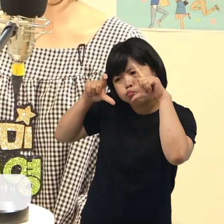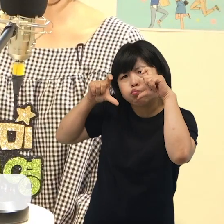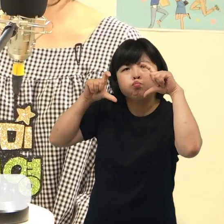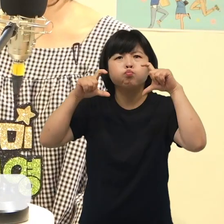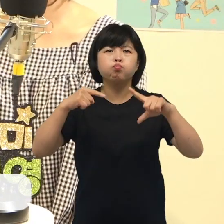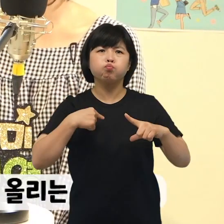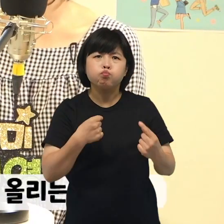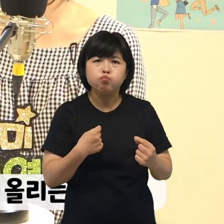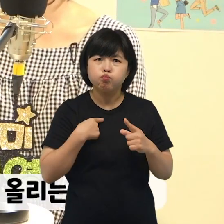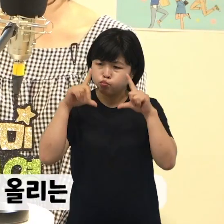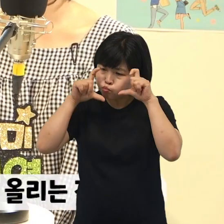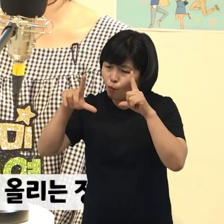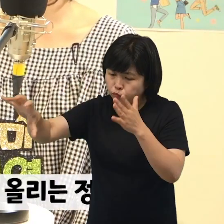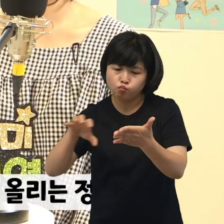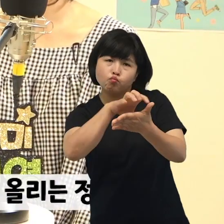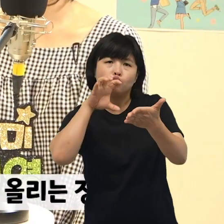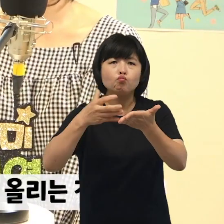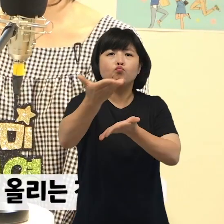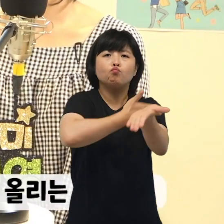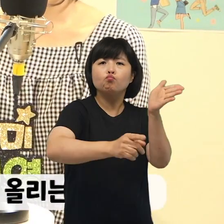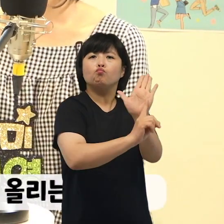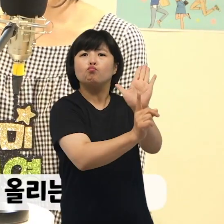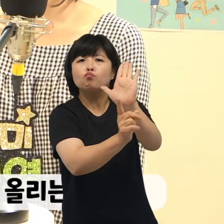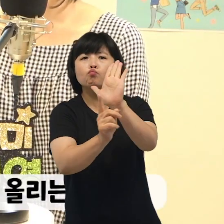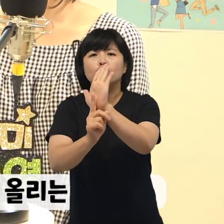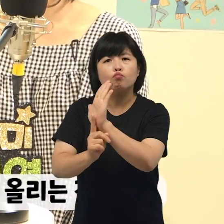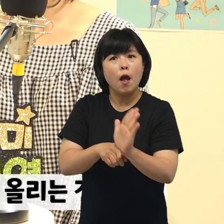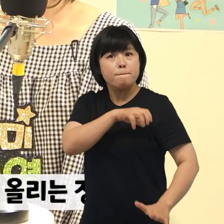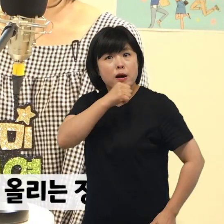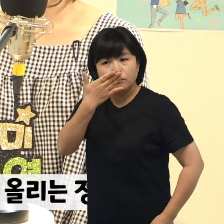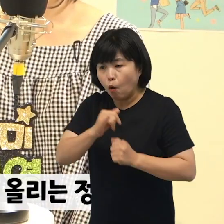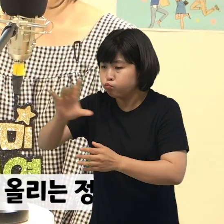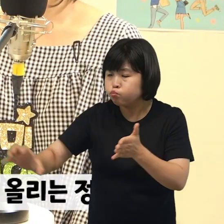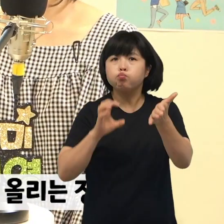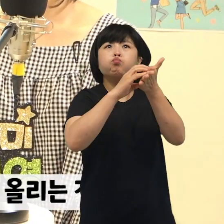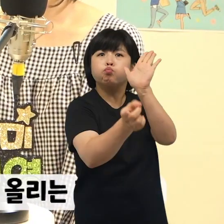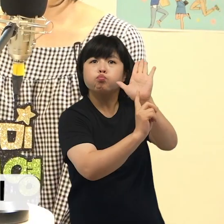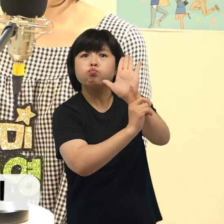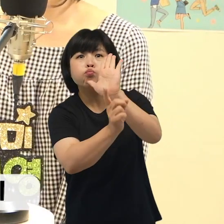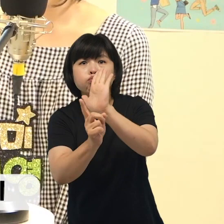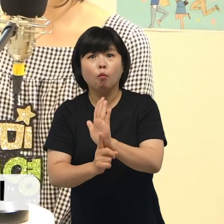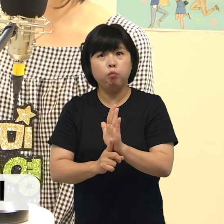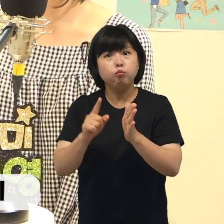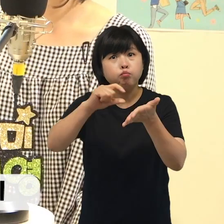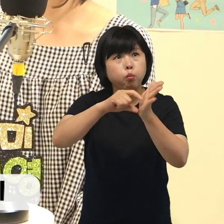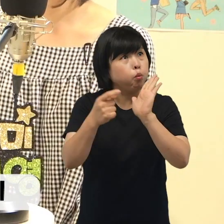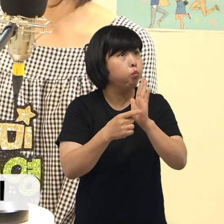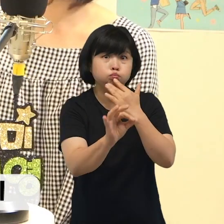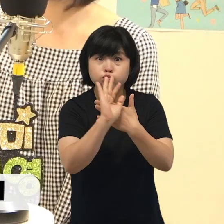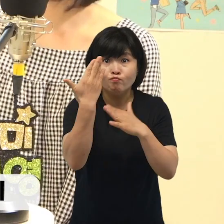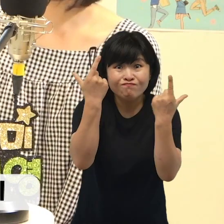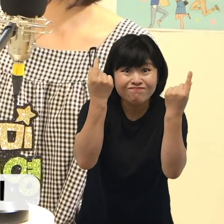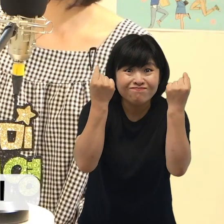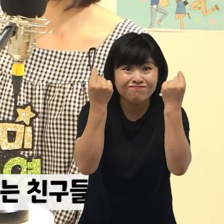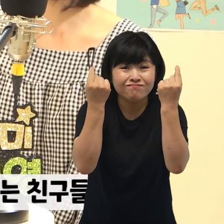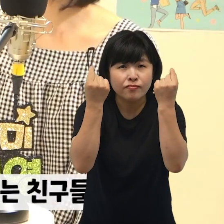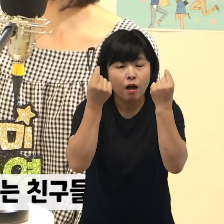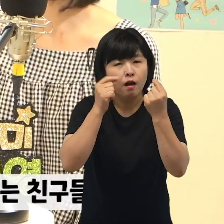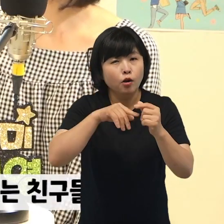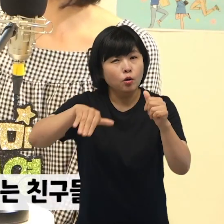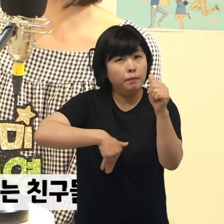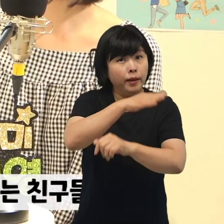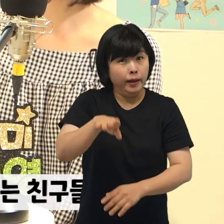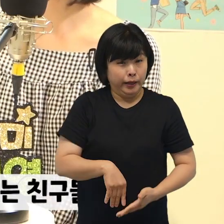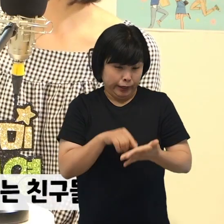저 같은 경우에는 딱 그 정도, 그냥 일상 조금 공유하고 맛있는 거 먹으면 올리는 정도, 딱 그 정도에서 그쳐서 다행인데